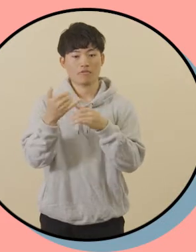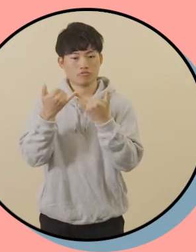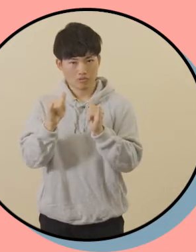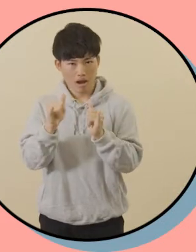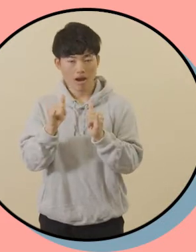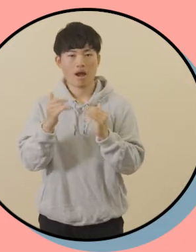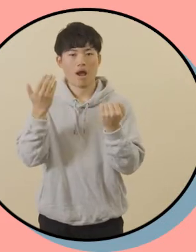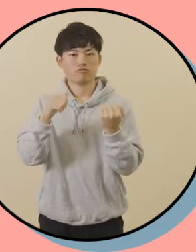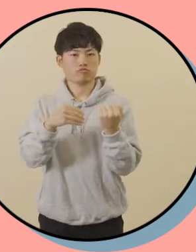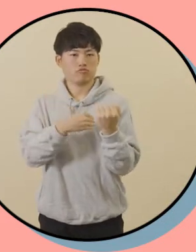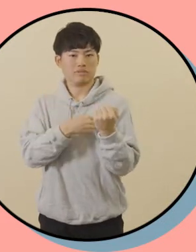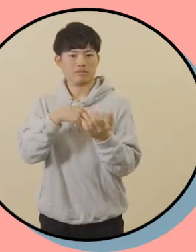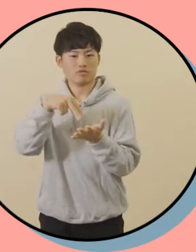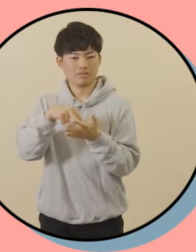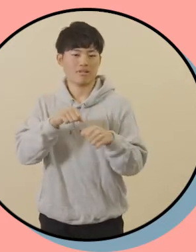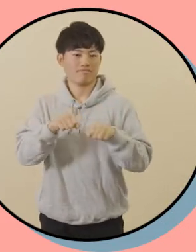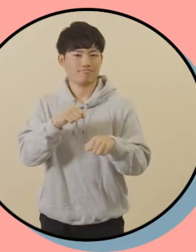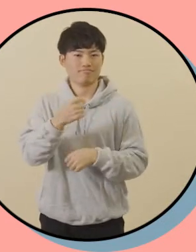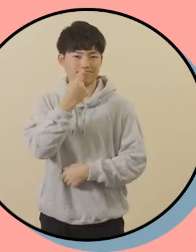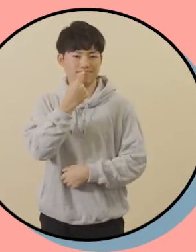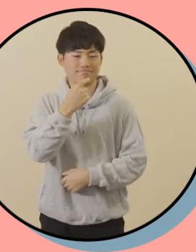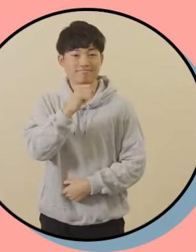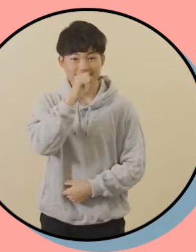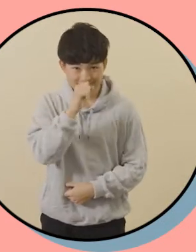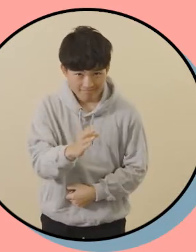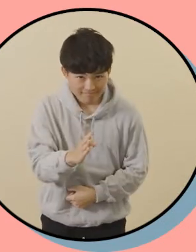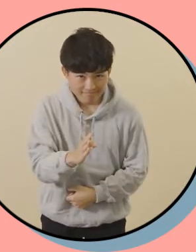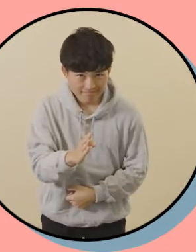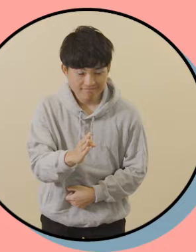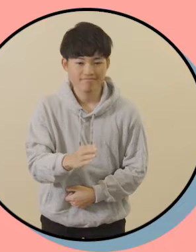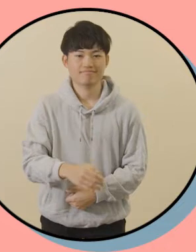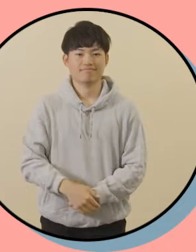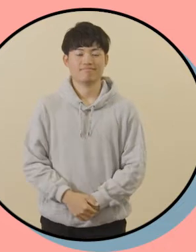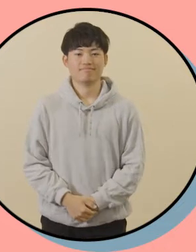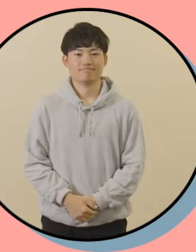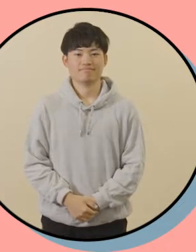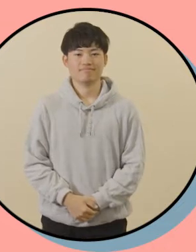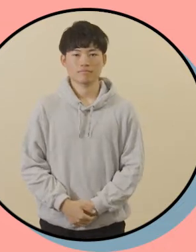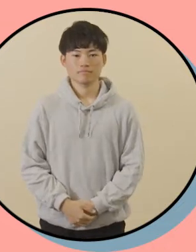集者キュレーターとして普段は活動しています。よろしくお願いします。